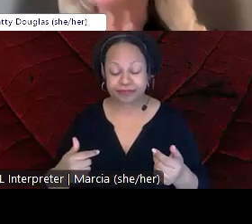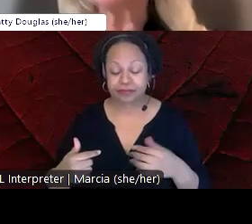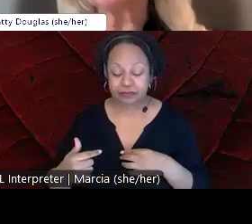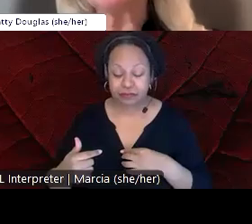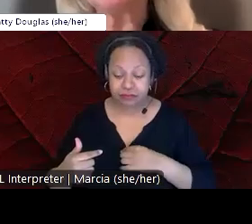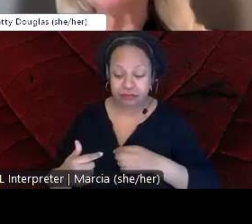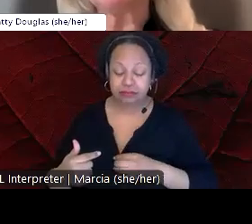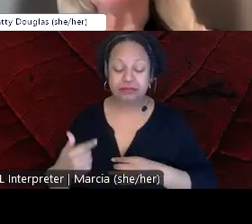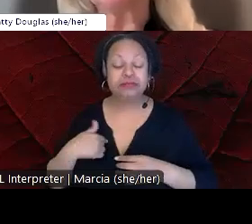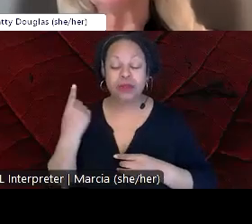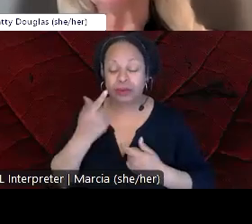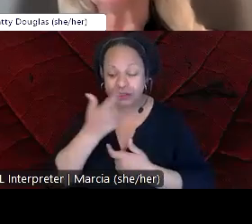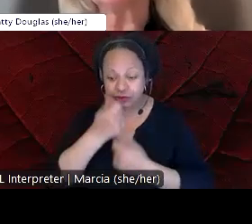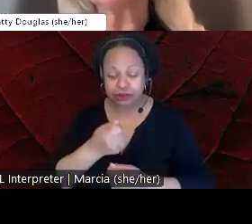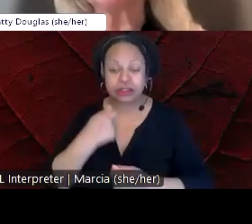toujours intéressée.